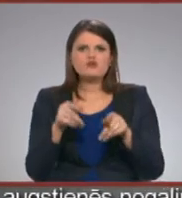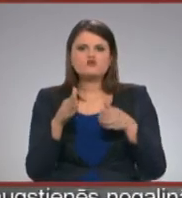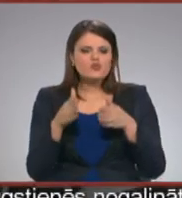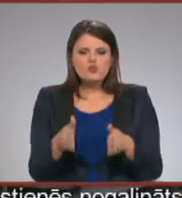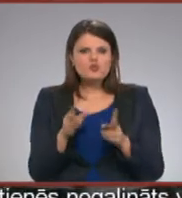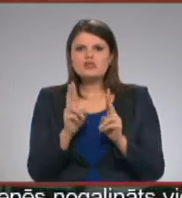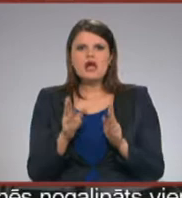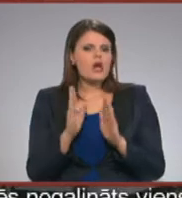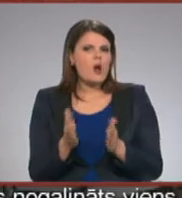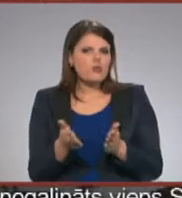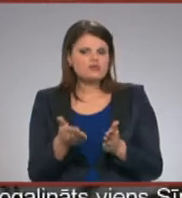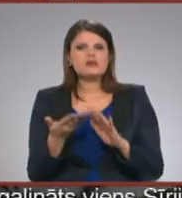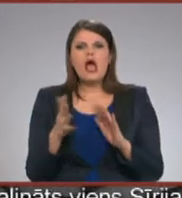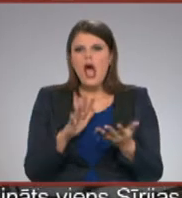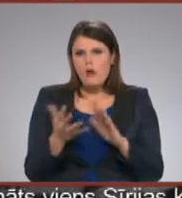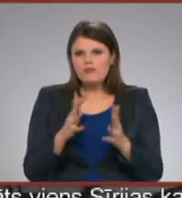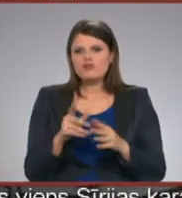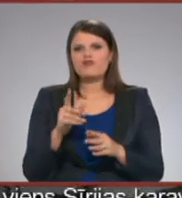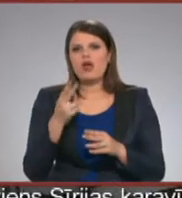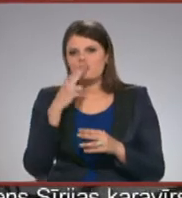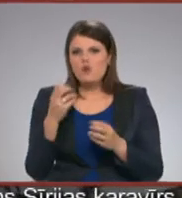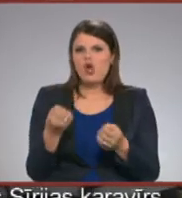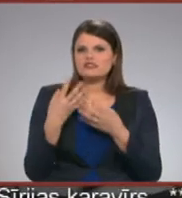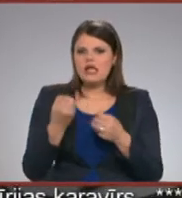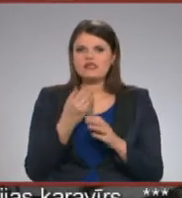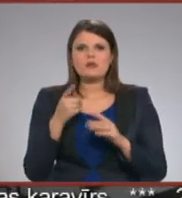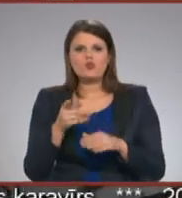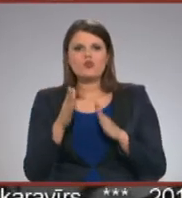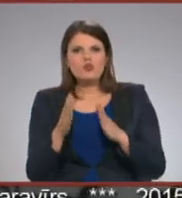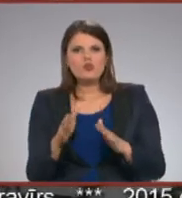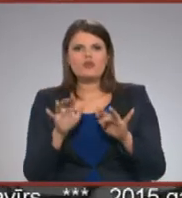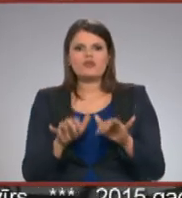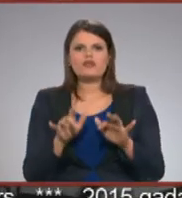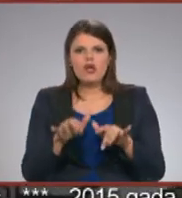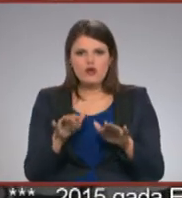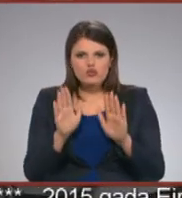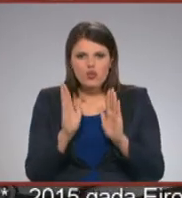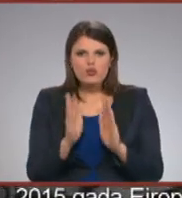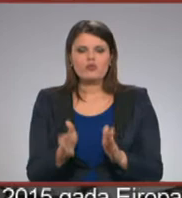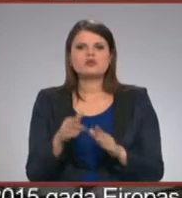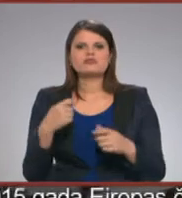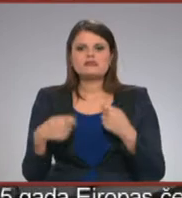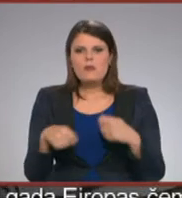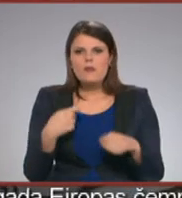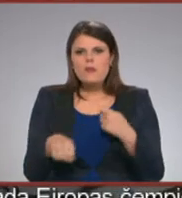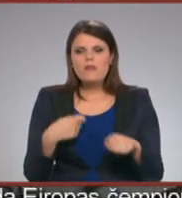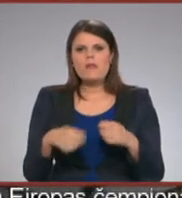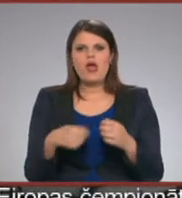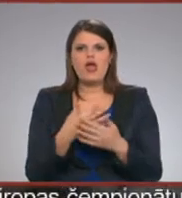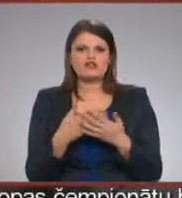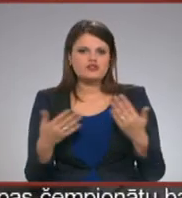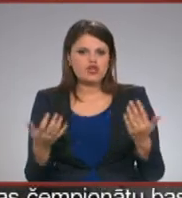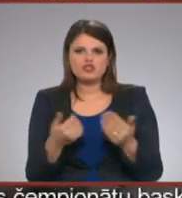ir. Nu, aptuveni tikai no nostāstiem, ka tur būs datori un spēles un